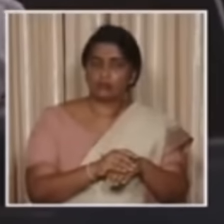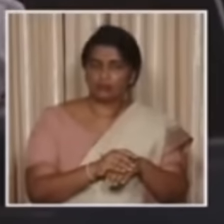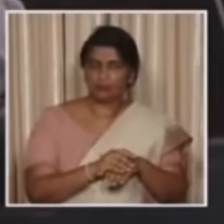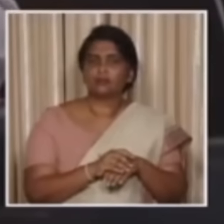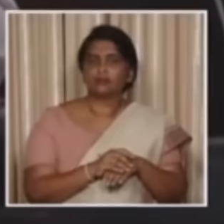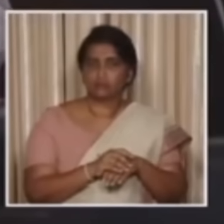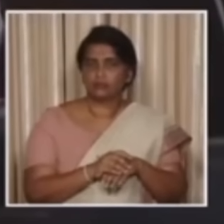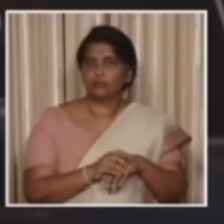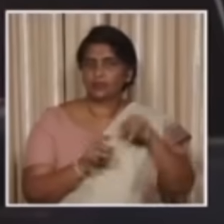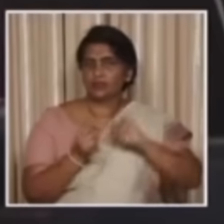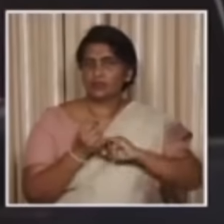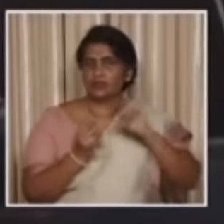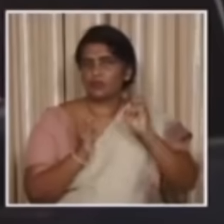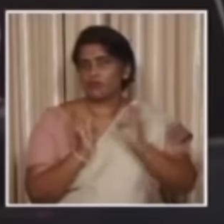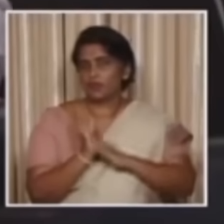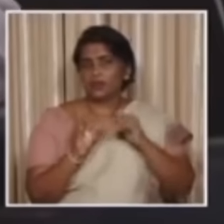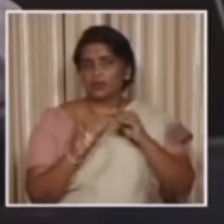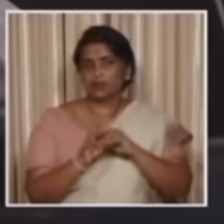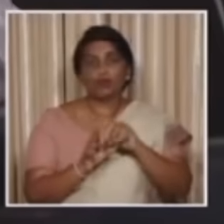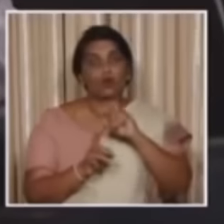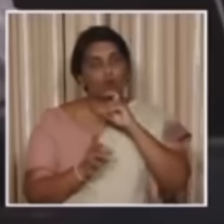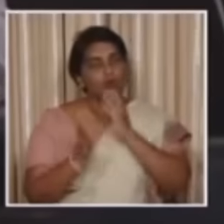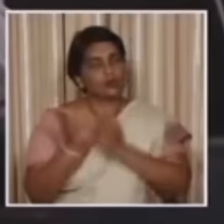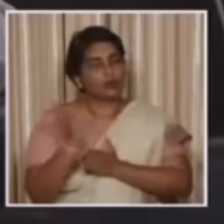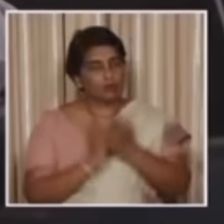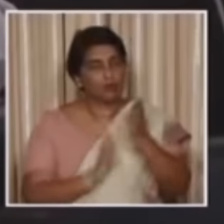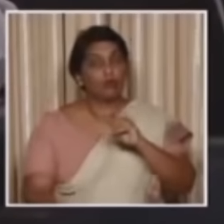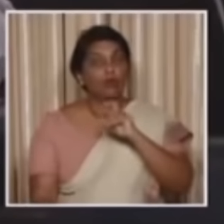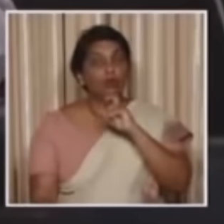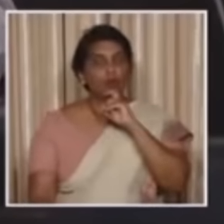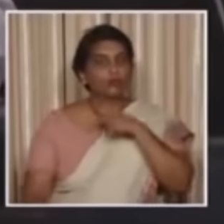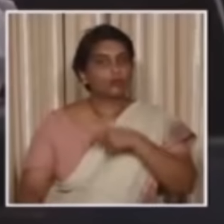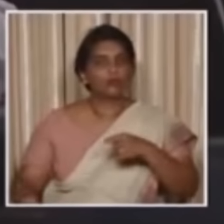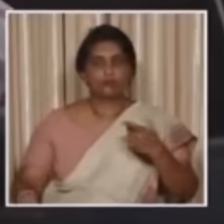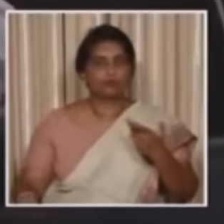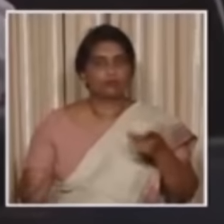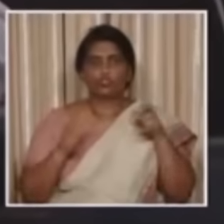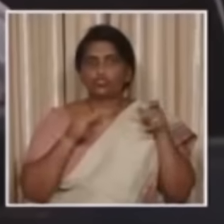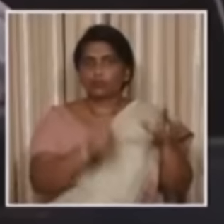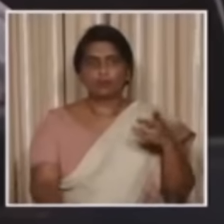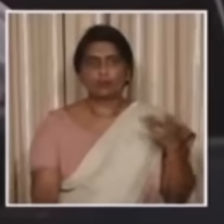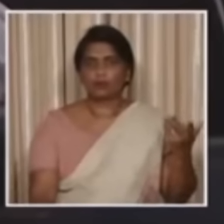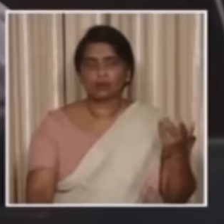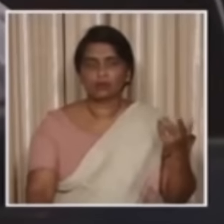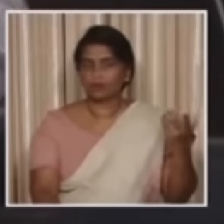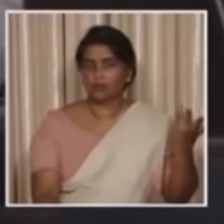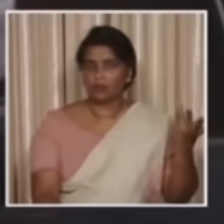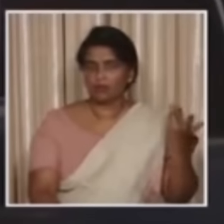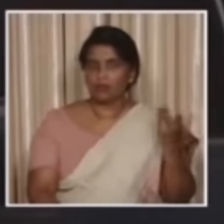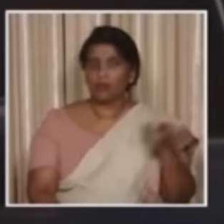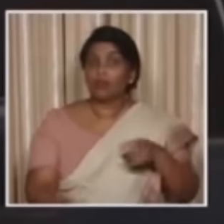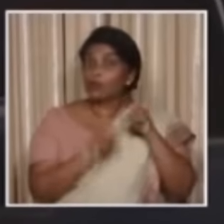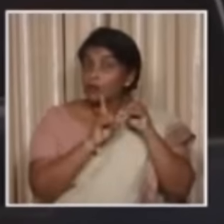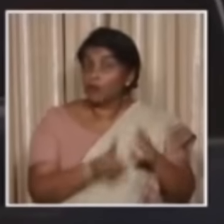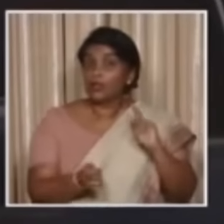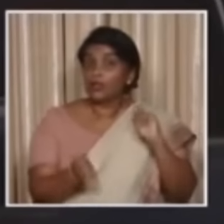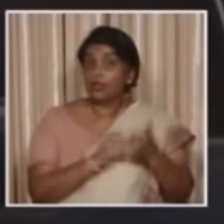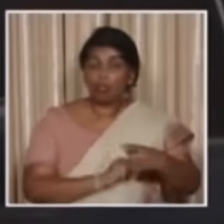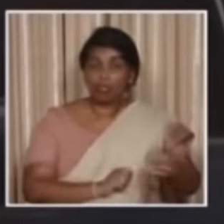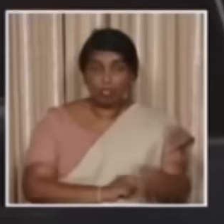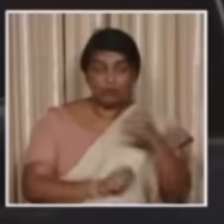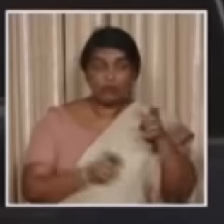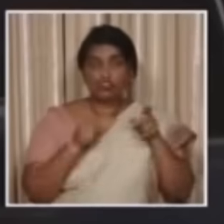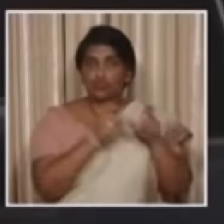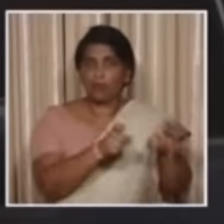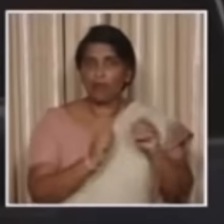සංගමයේ අතුරුපාලක මණ්ඩලයක් දැම්මා. උසාවි ගියා. හැබැයි උසාවියෙන් අද වෙනකන් ඉන්ටර්ම් ඕඩරයක් දීලා නැහැ. ඉතින් මේකට විතරක් දවසින් ඉන්ටර්ම් ඕඩරයක්